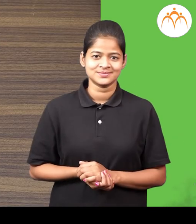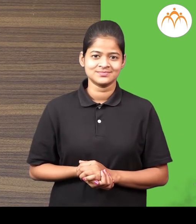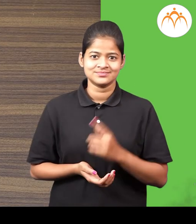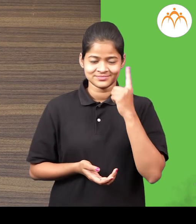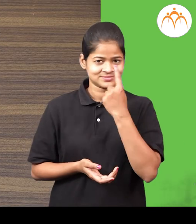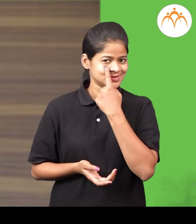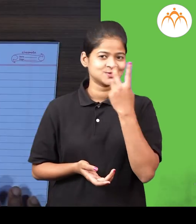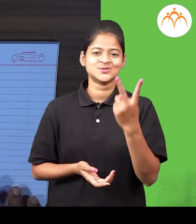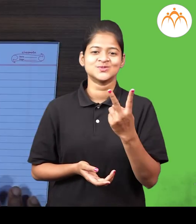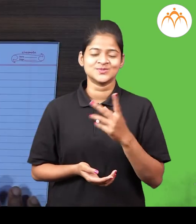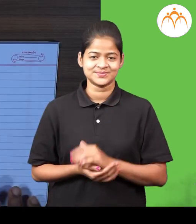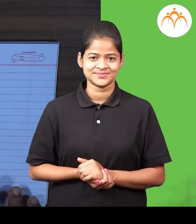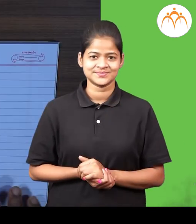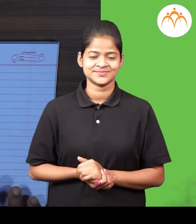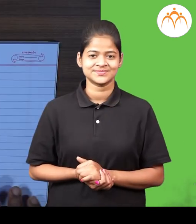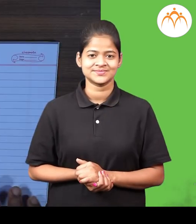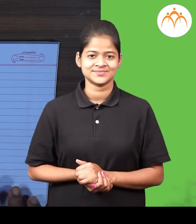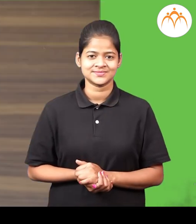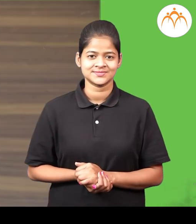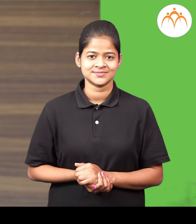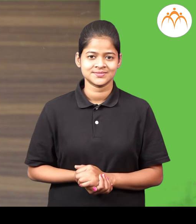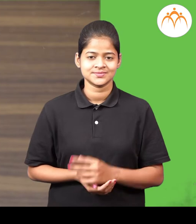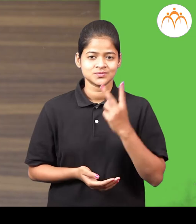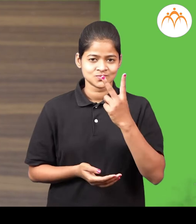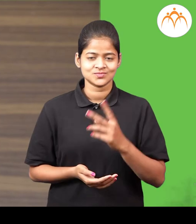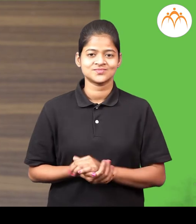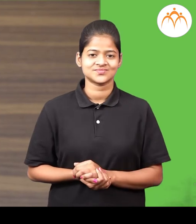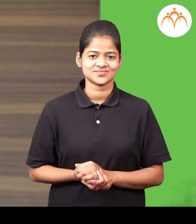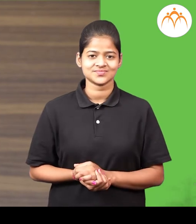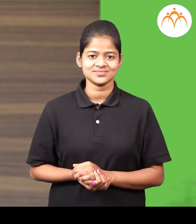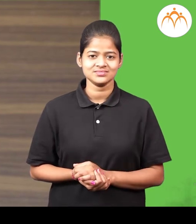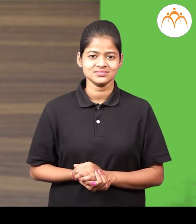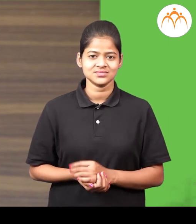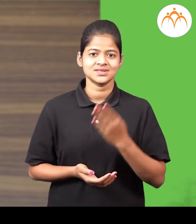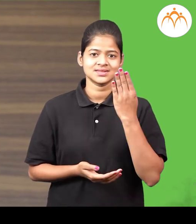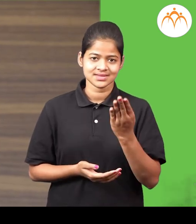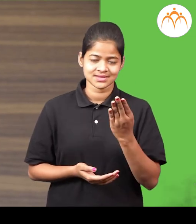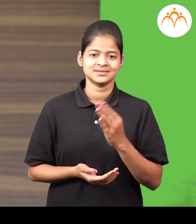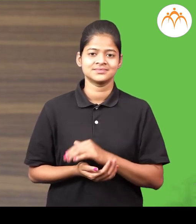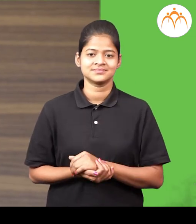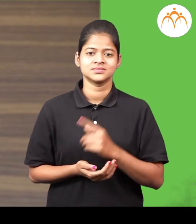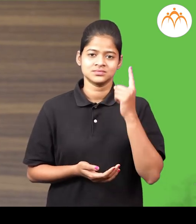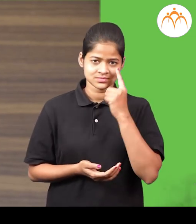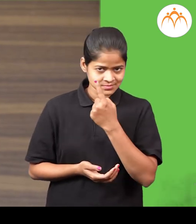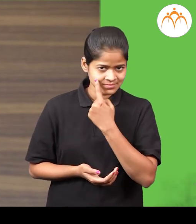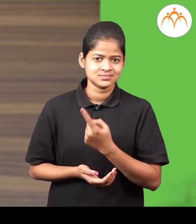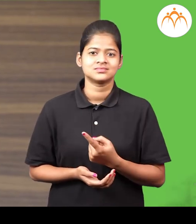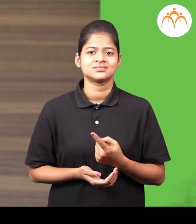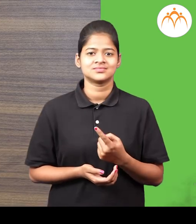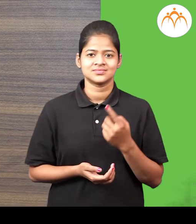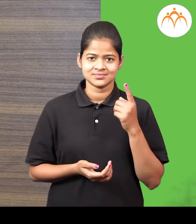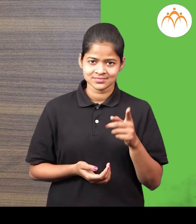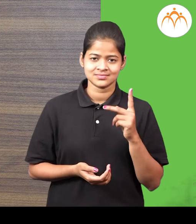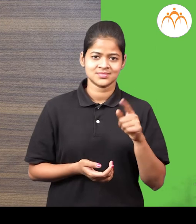डोले अंक दोन दोन पान दोले दोन समसे